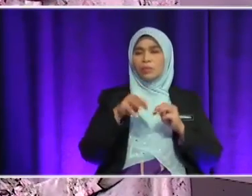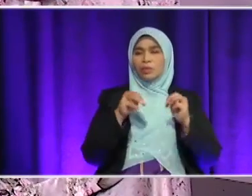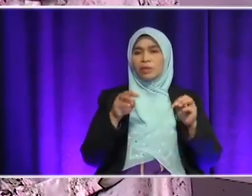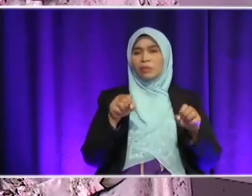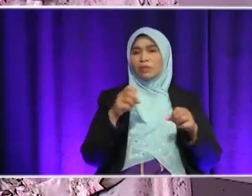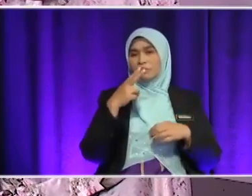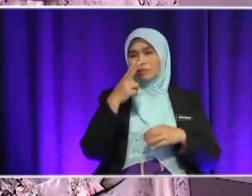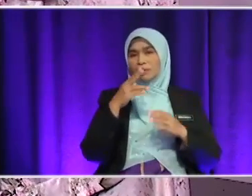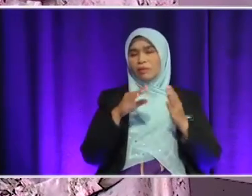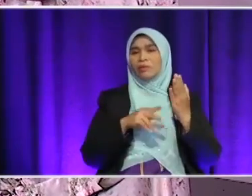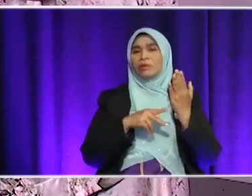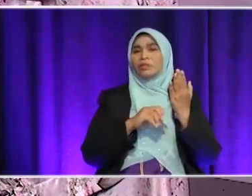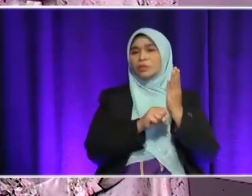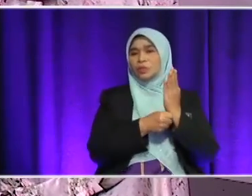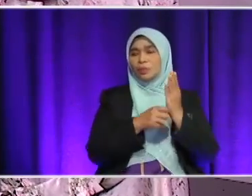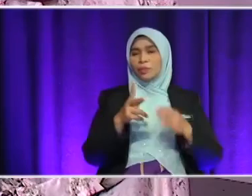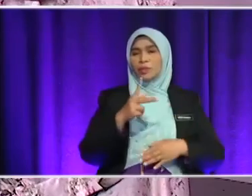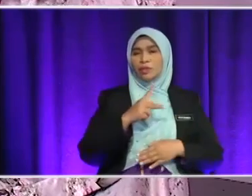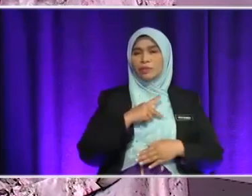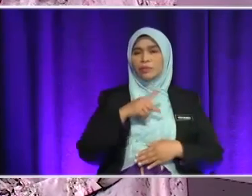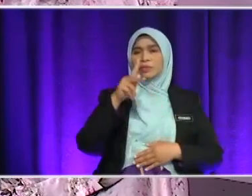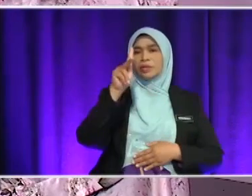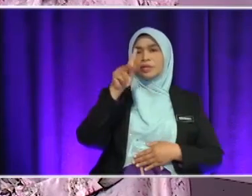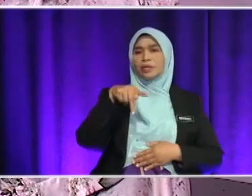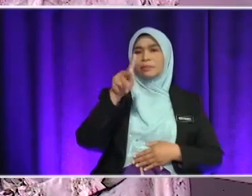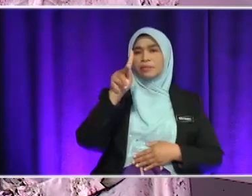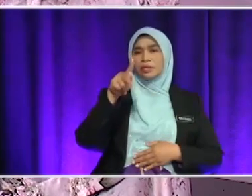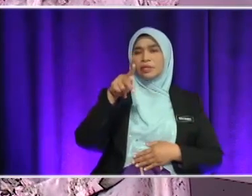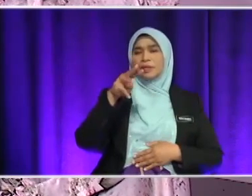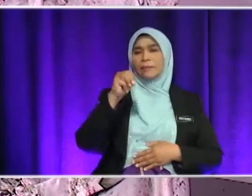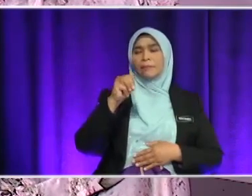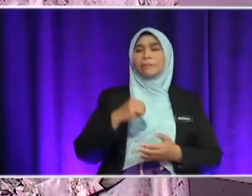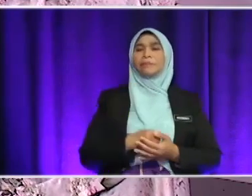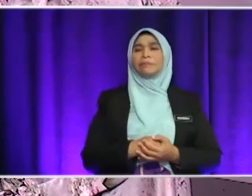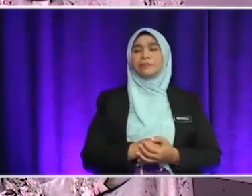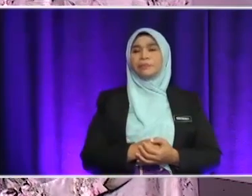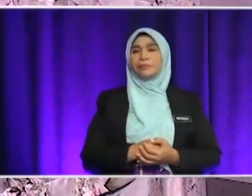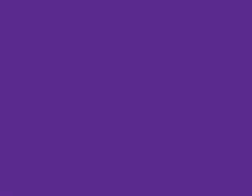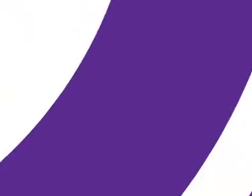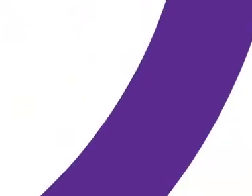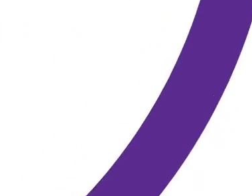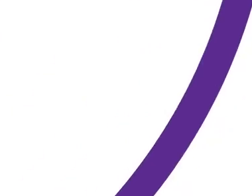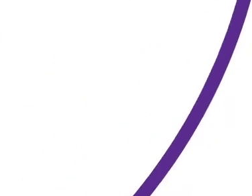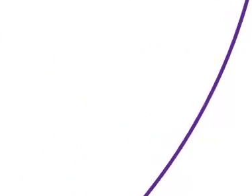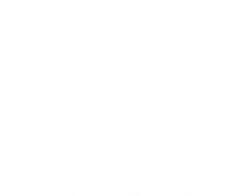untuk mendapatkan bahan-bahan isi-isi pembelajaran daripada website tersebut